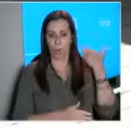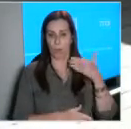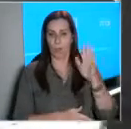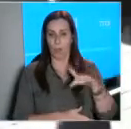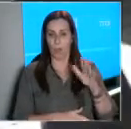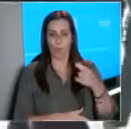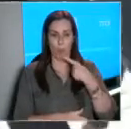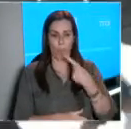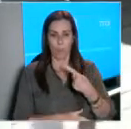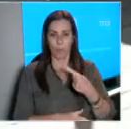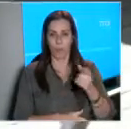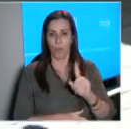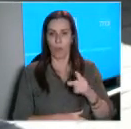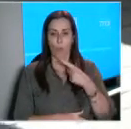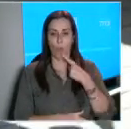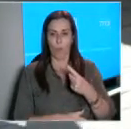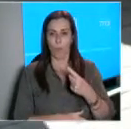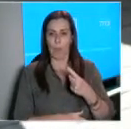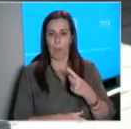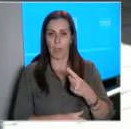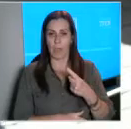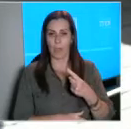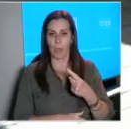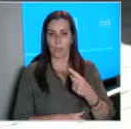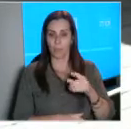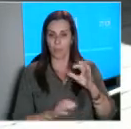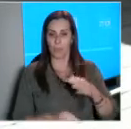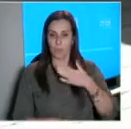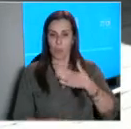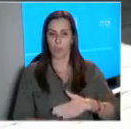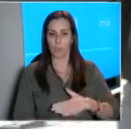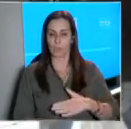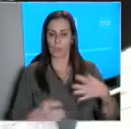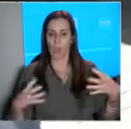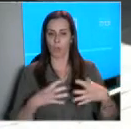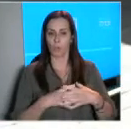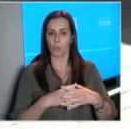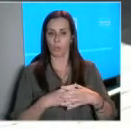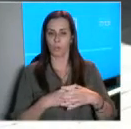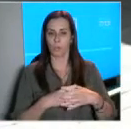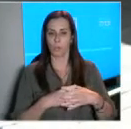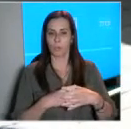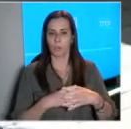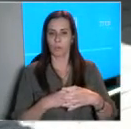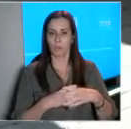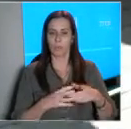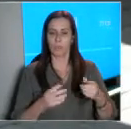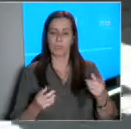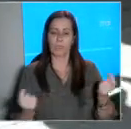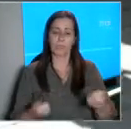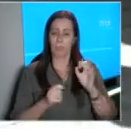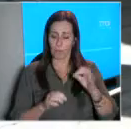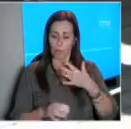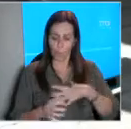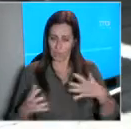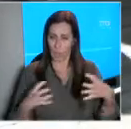וגם בהתבטאויות שלו, הוא לא מבטא שהוא באמת רוצה אחדות. הסיסמה כזאת, אם הוא